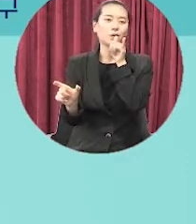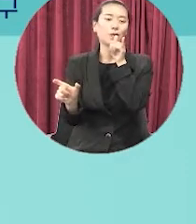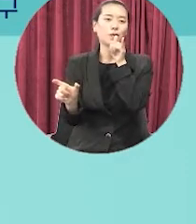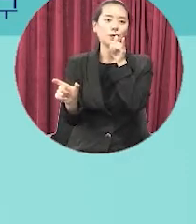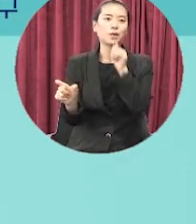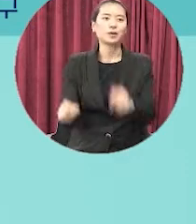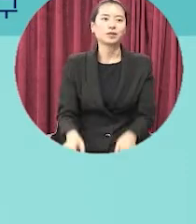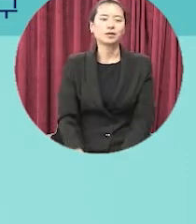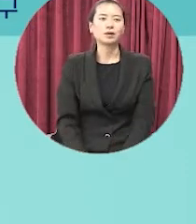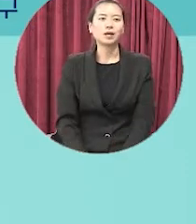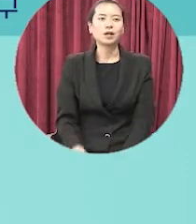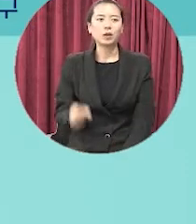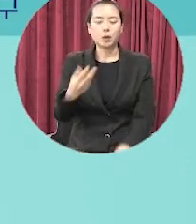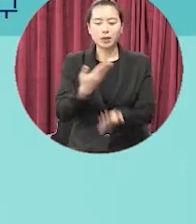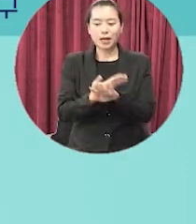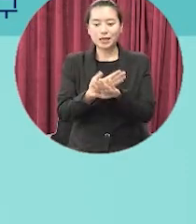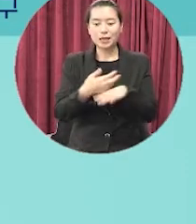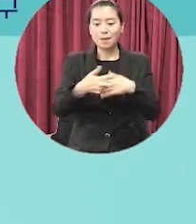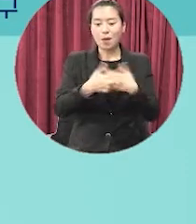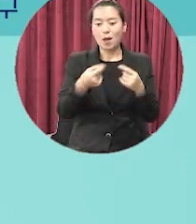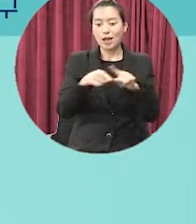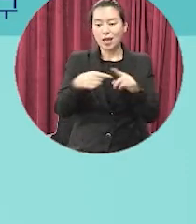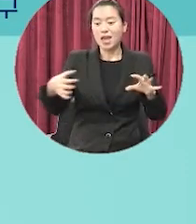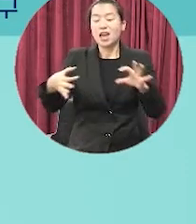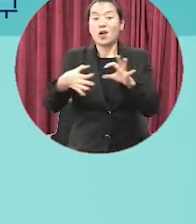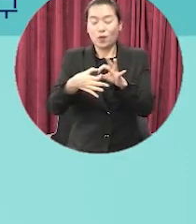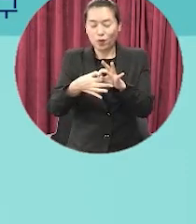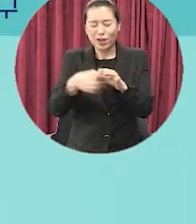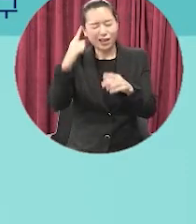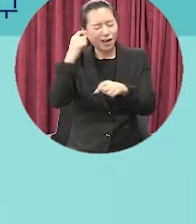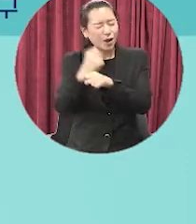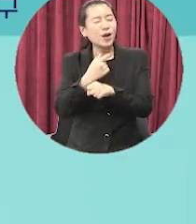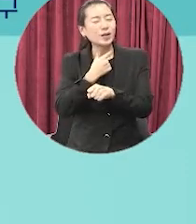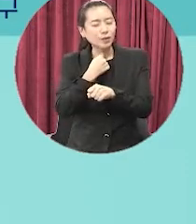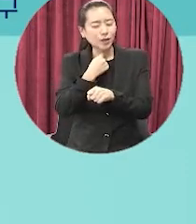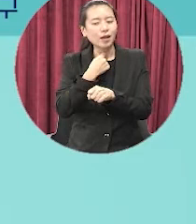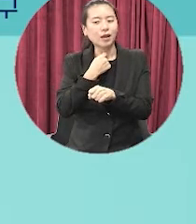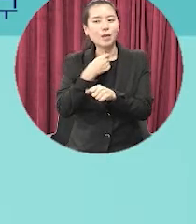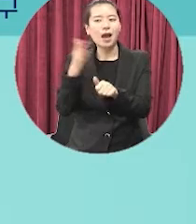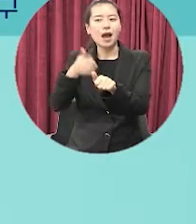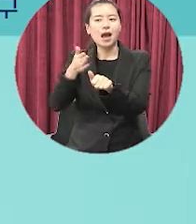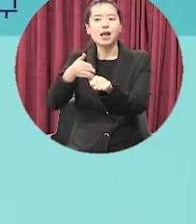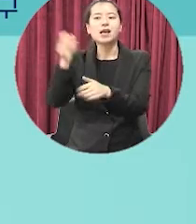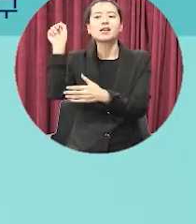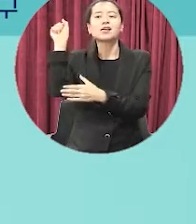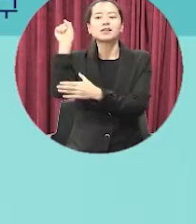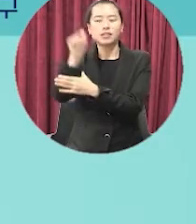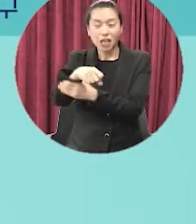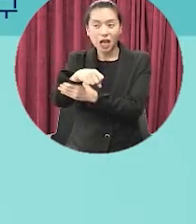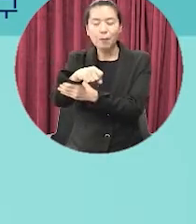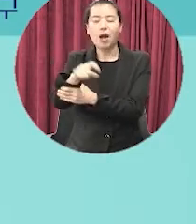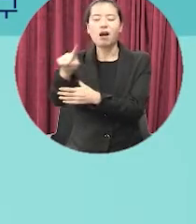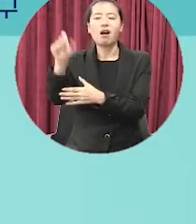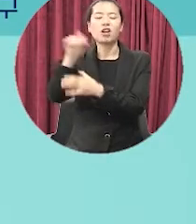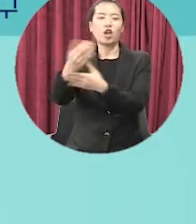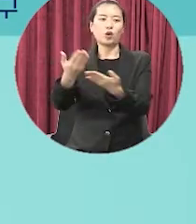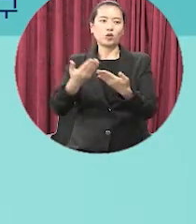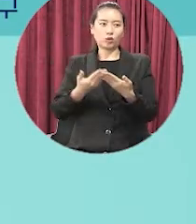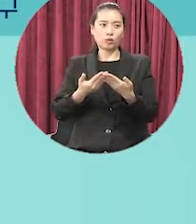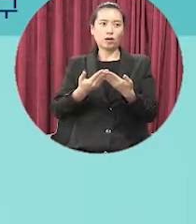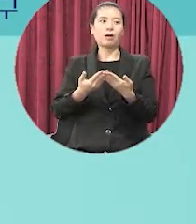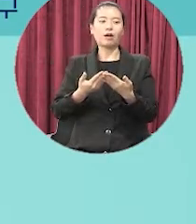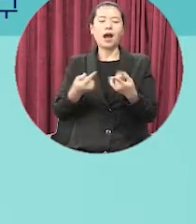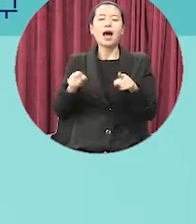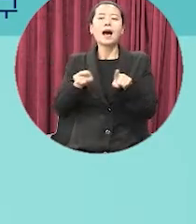연고로 수행하고자 하는 경우에는 기관 연구자 등록 요청을 통해 해당기관의 관리자 승인을 받아 권한을 득하여